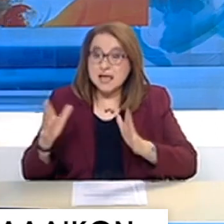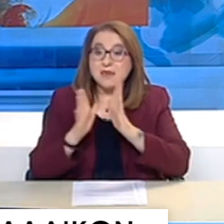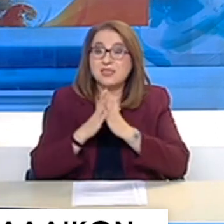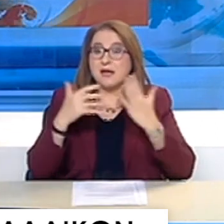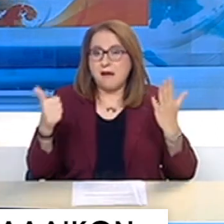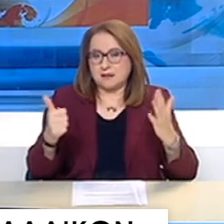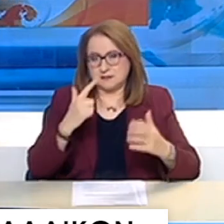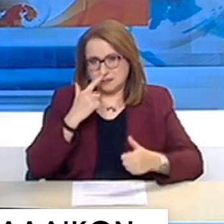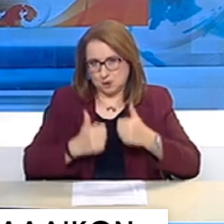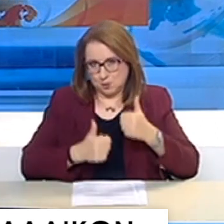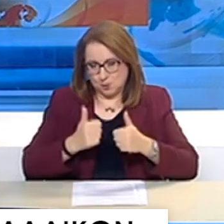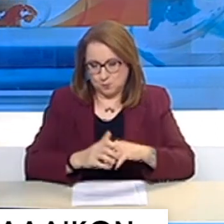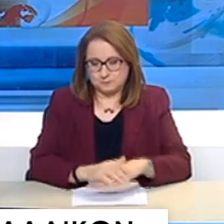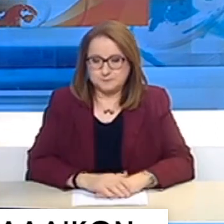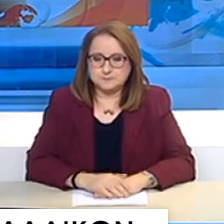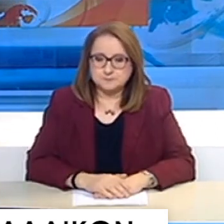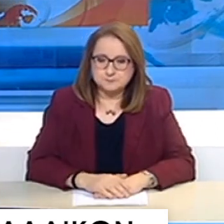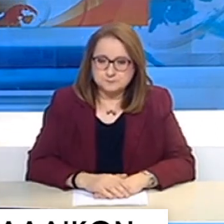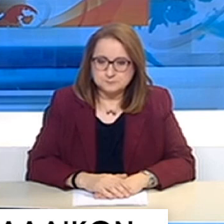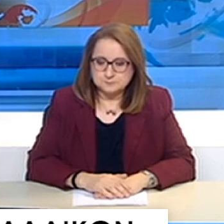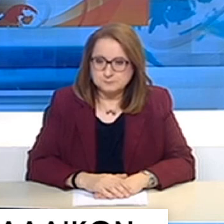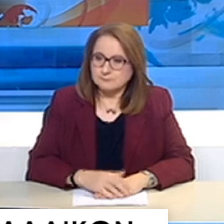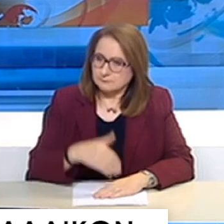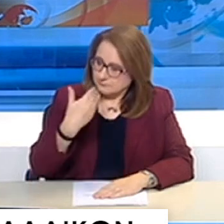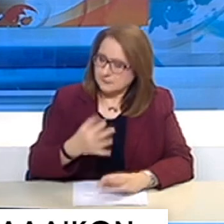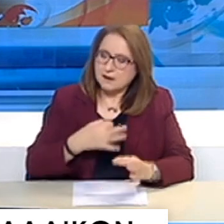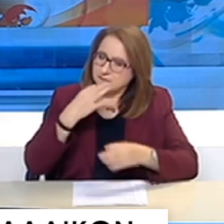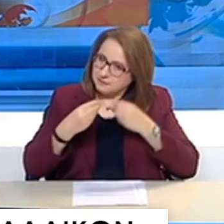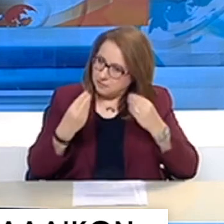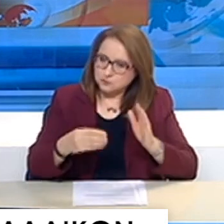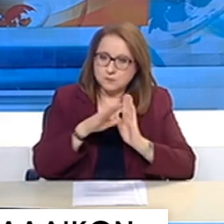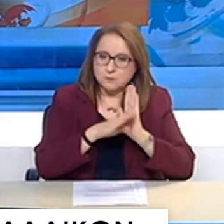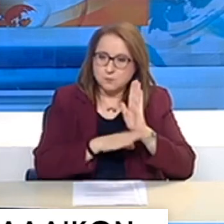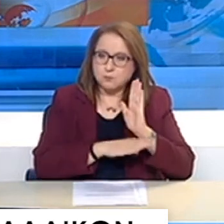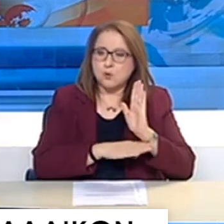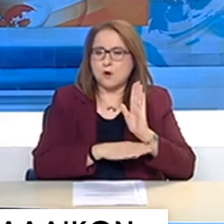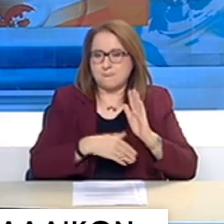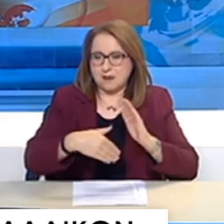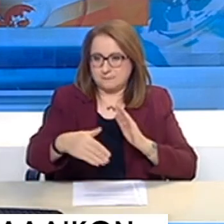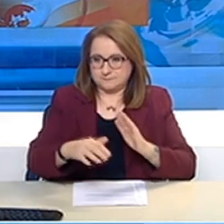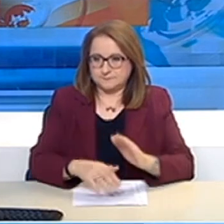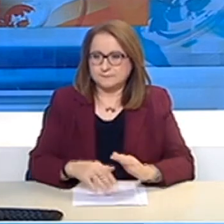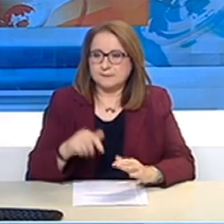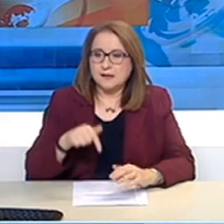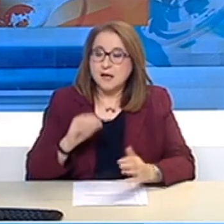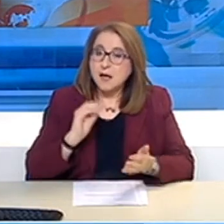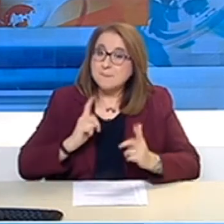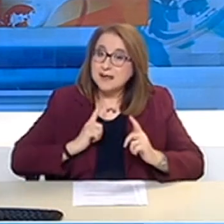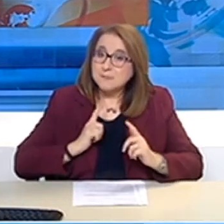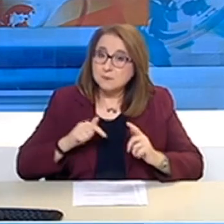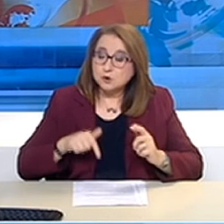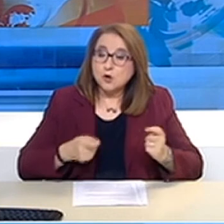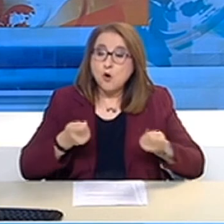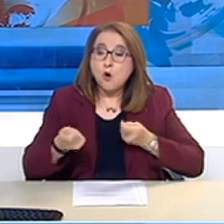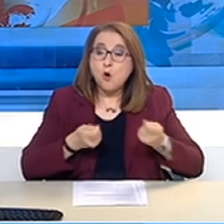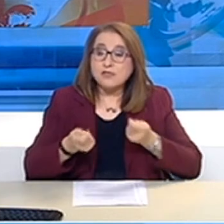η 16η Ιουνίου. Θα εκδοθεί αναλυτικό πρόγραμμα προσεχώς. Αναμένονται και οι οδηγίες της